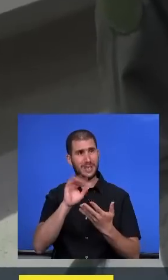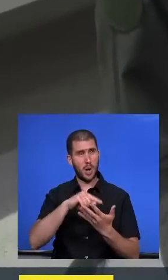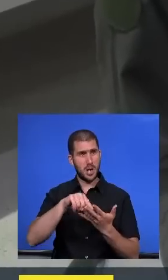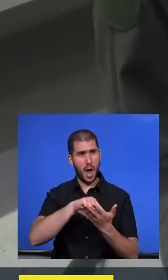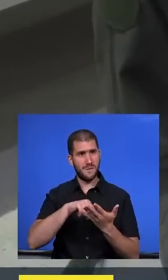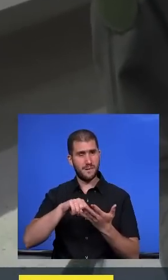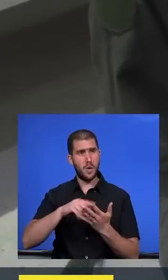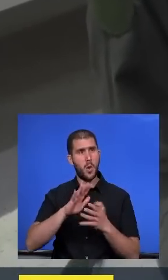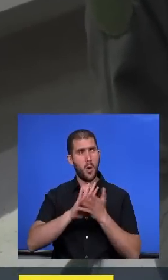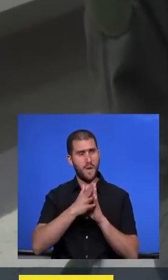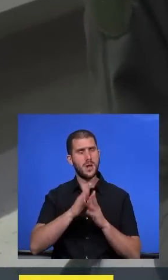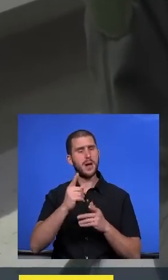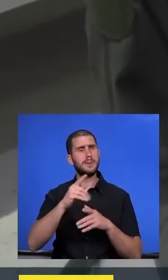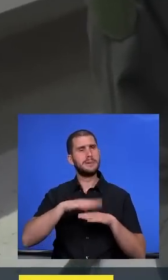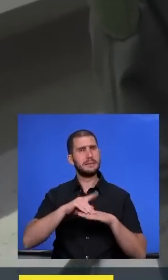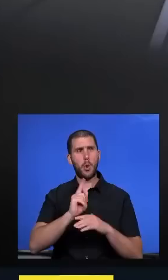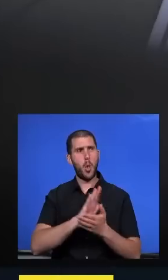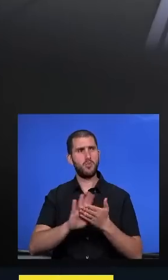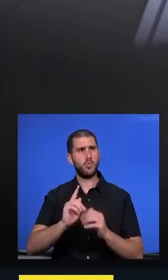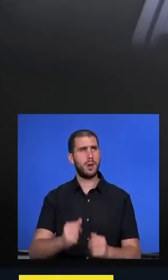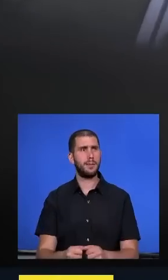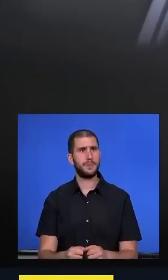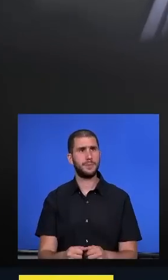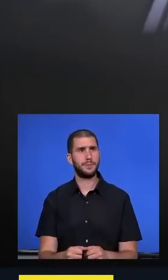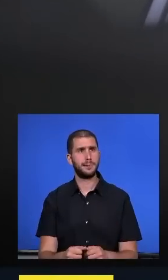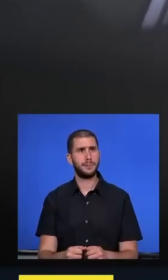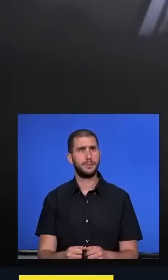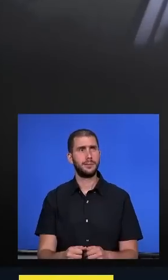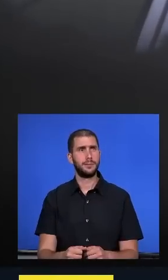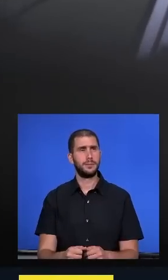בתוך מבוך הופך למשימה לא פשוטה.